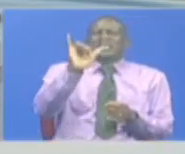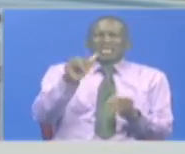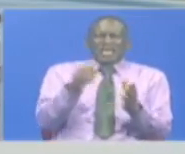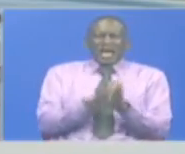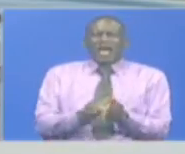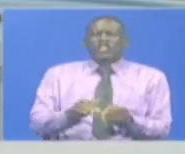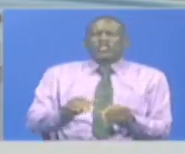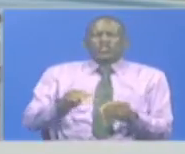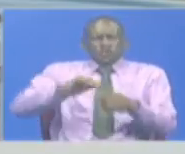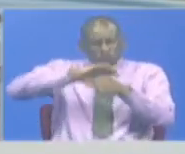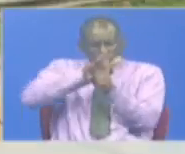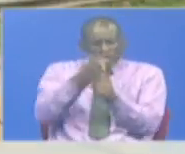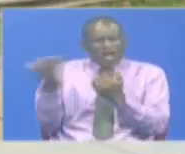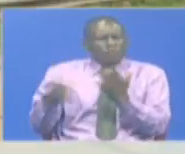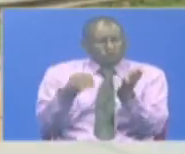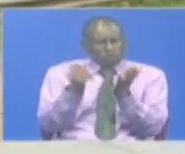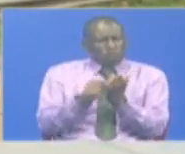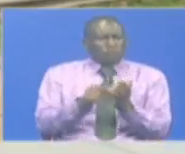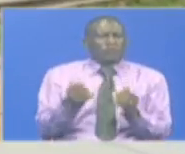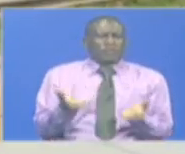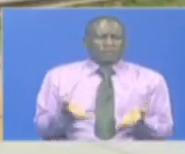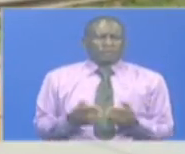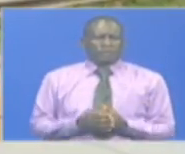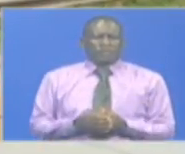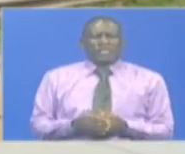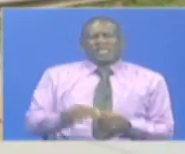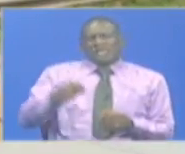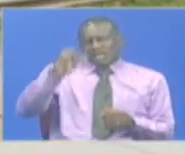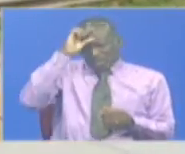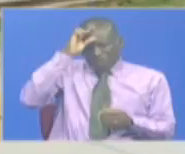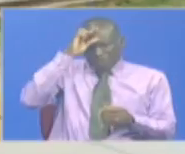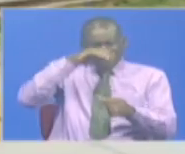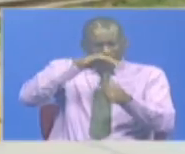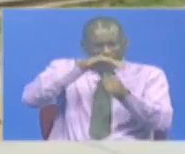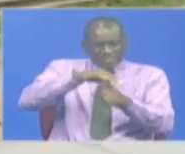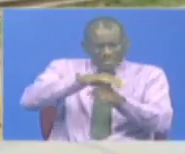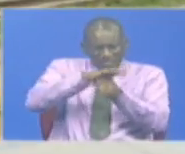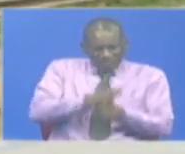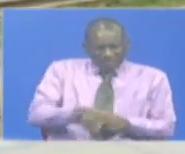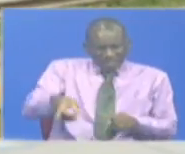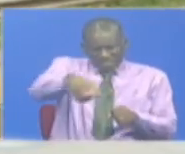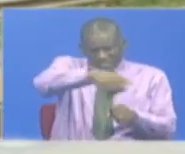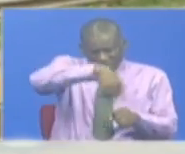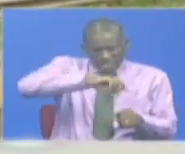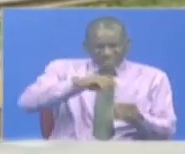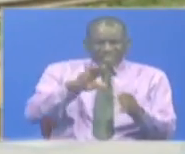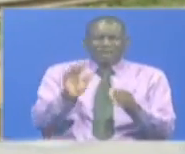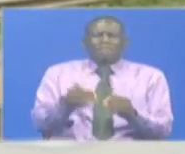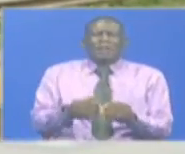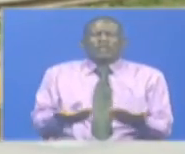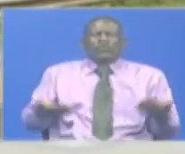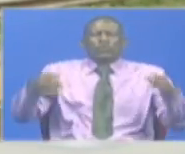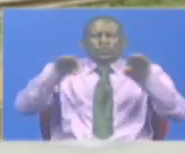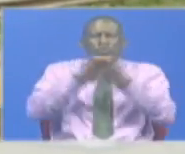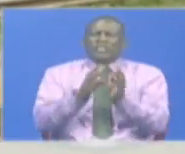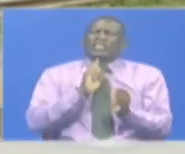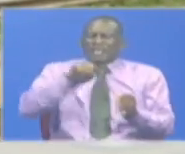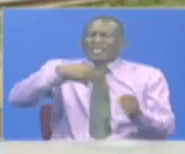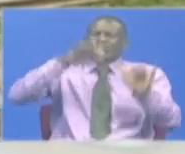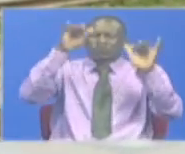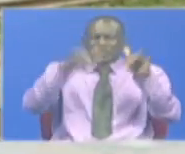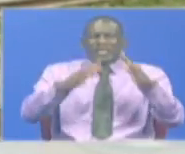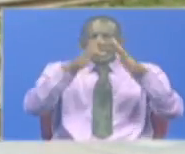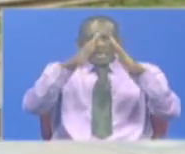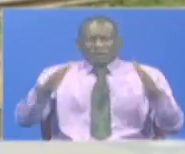shida ambayo inatoka kwa Mungu. Serikali inatuumiza kwa ajili ya kutufungia na kutuambia tulale kwa manyumba ambayo